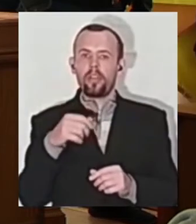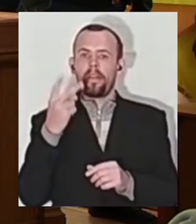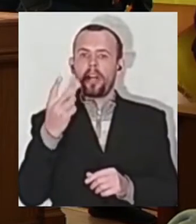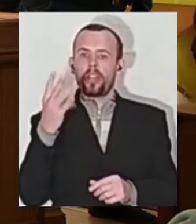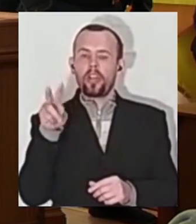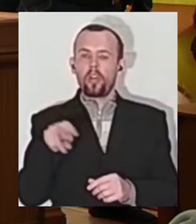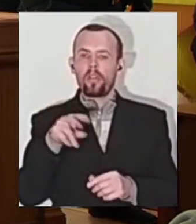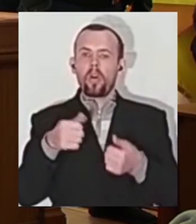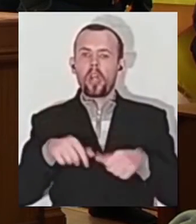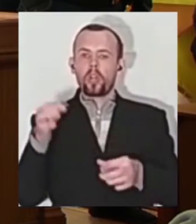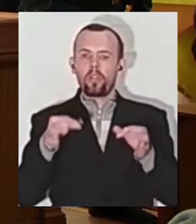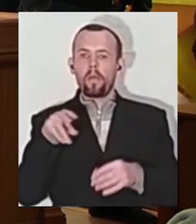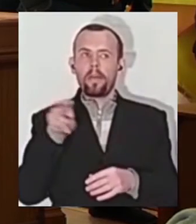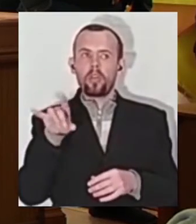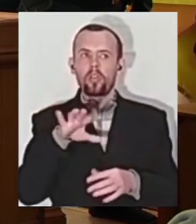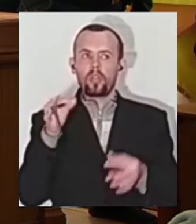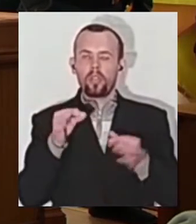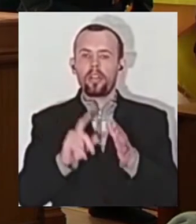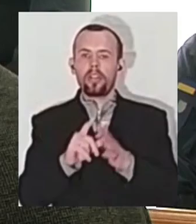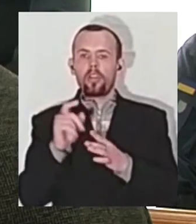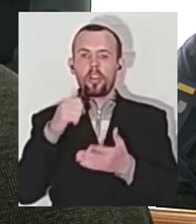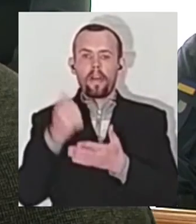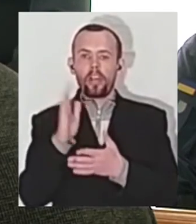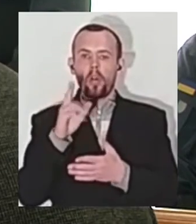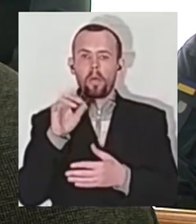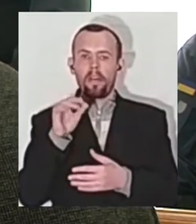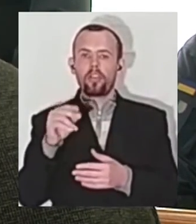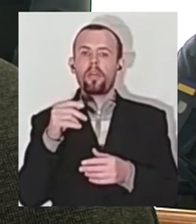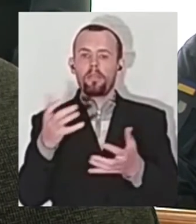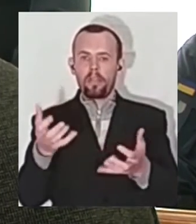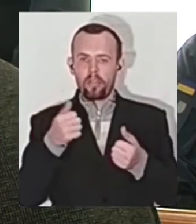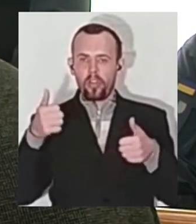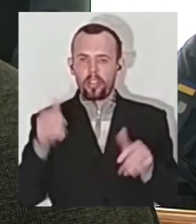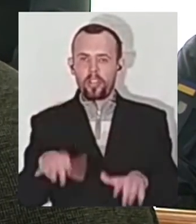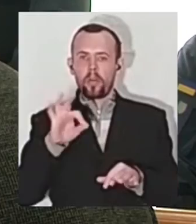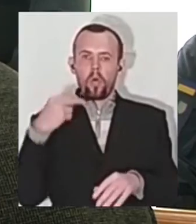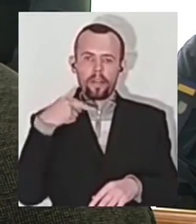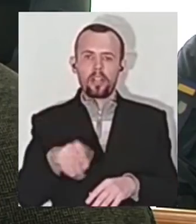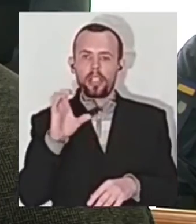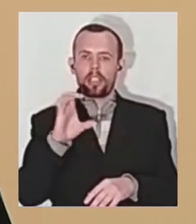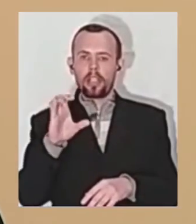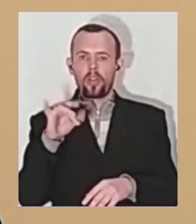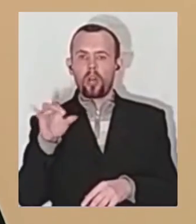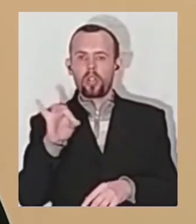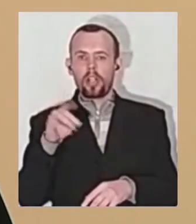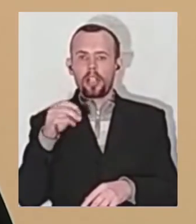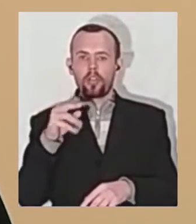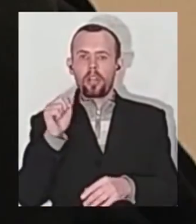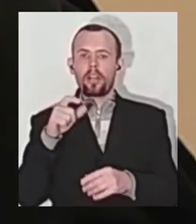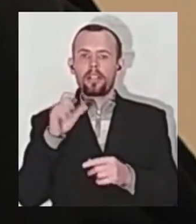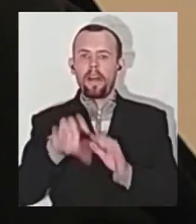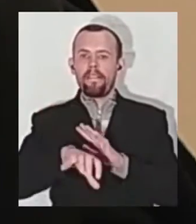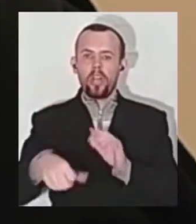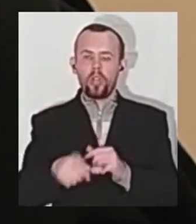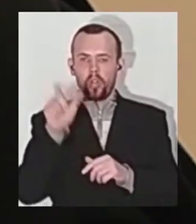колегія суддів Приморського райсуду на чолі з Віктором Попревичем ухвалила рішення про ув'язнення Сергія Стерненка та Руслана Демчука за викрадення людини